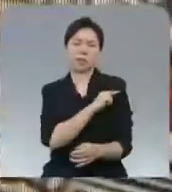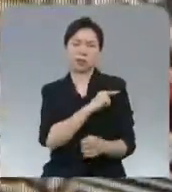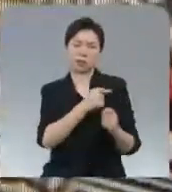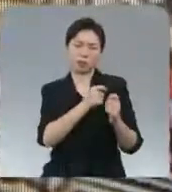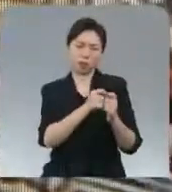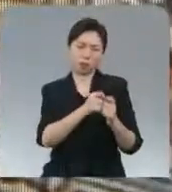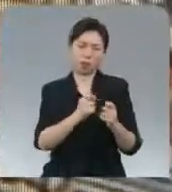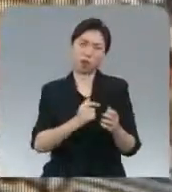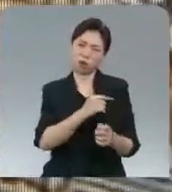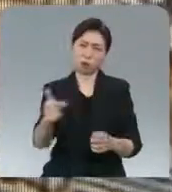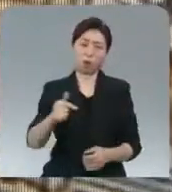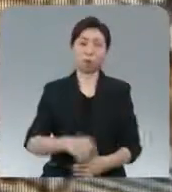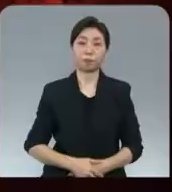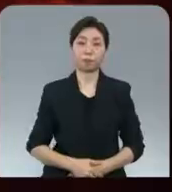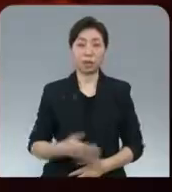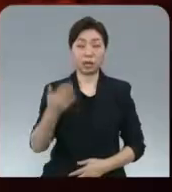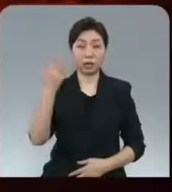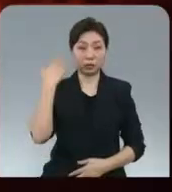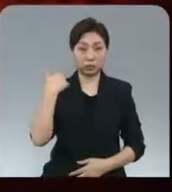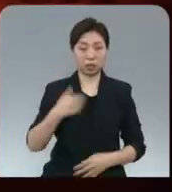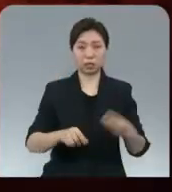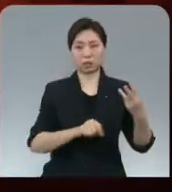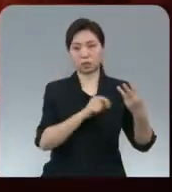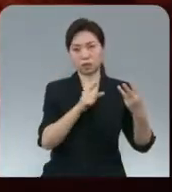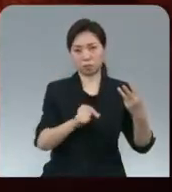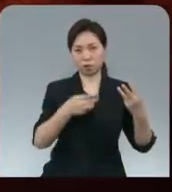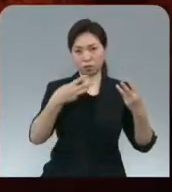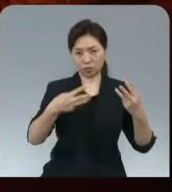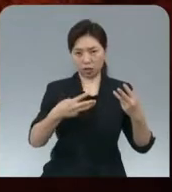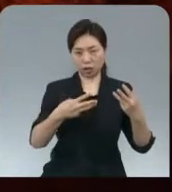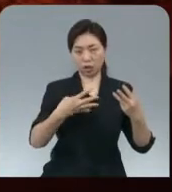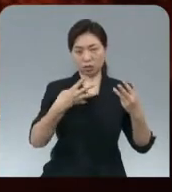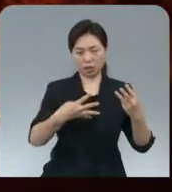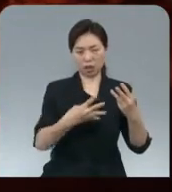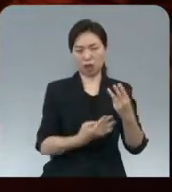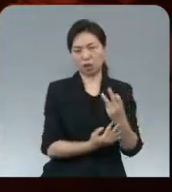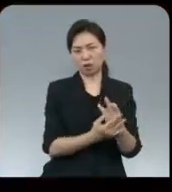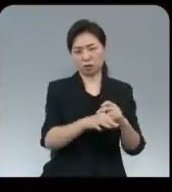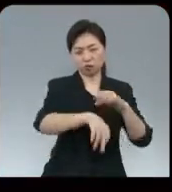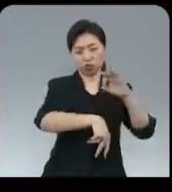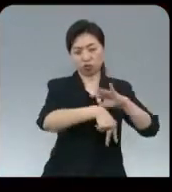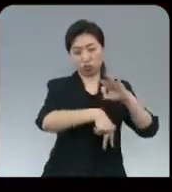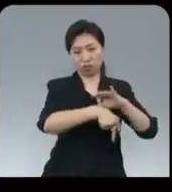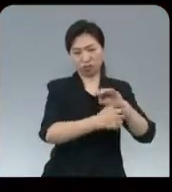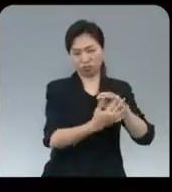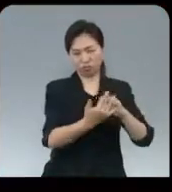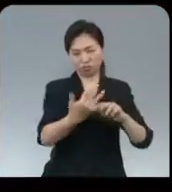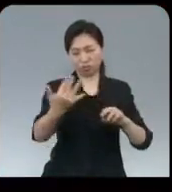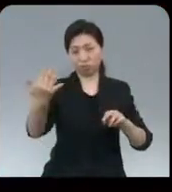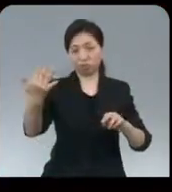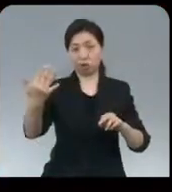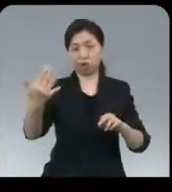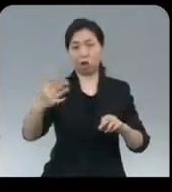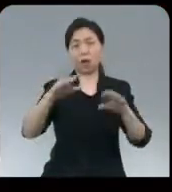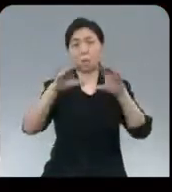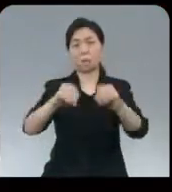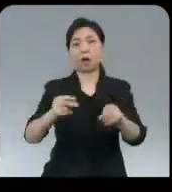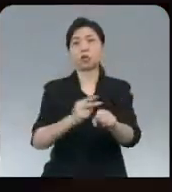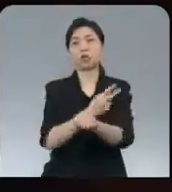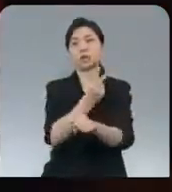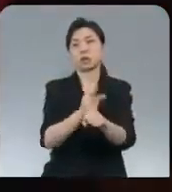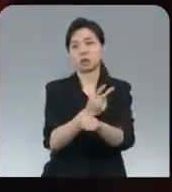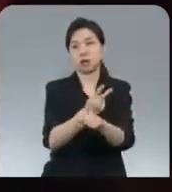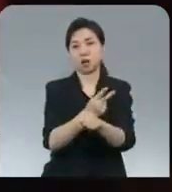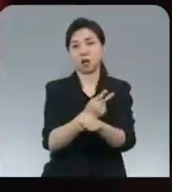24 тысячи 900 гектаров сообщения жертвах не поступало а но 643 объекта в том числе